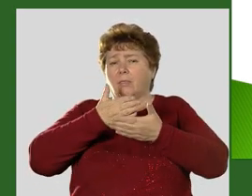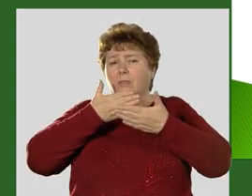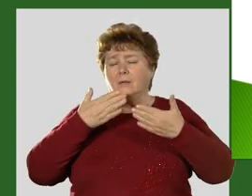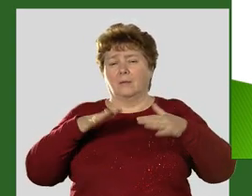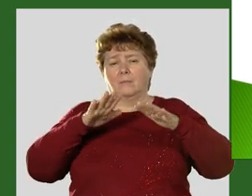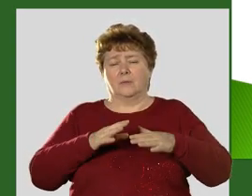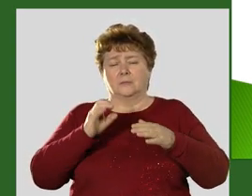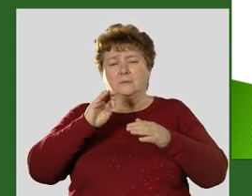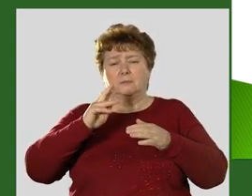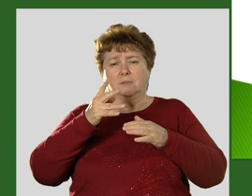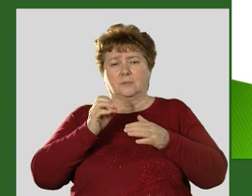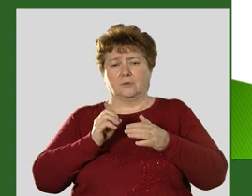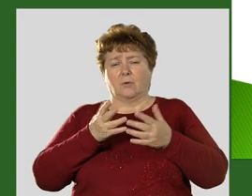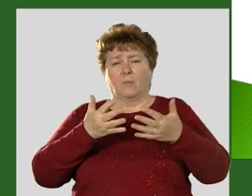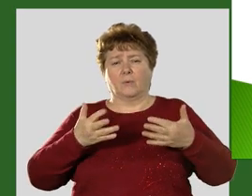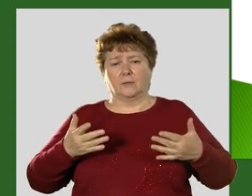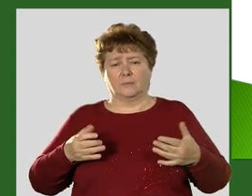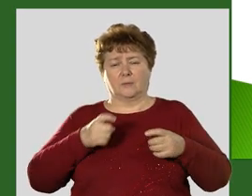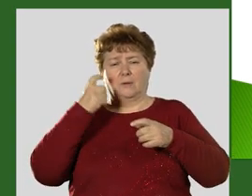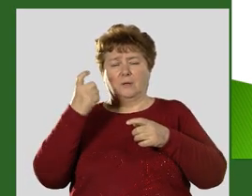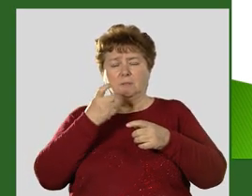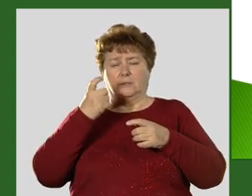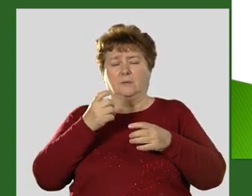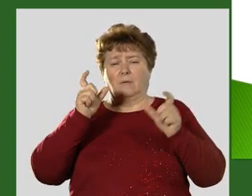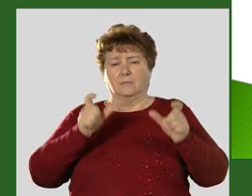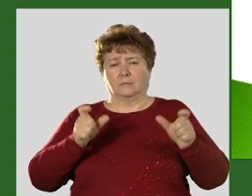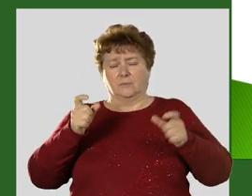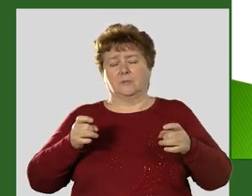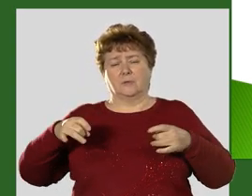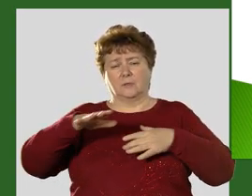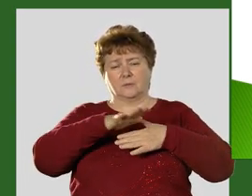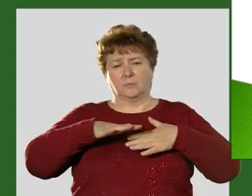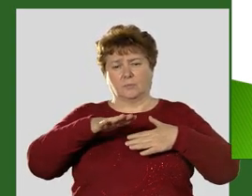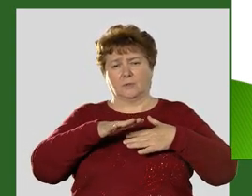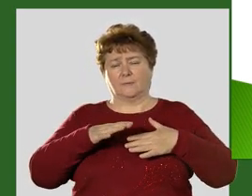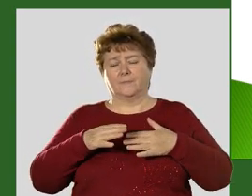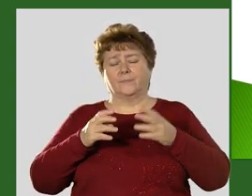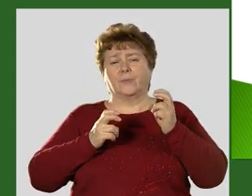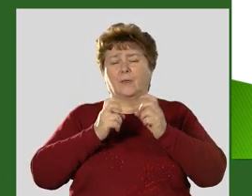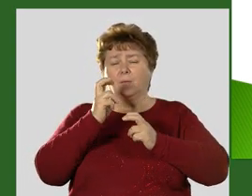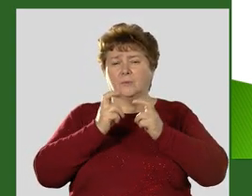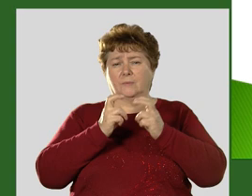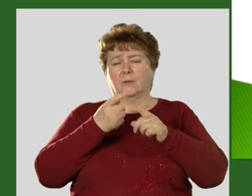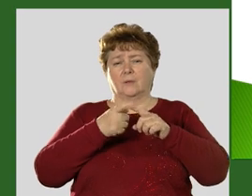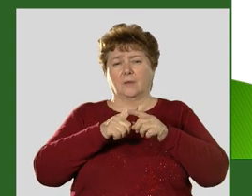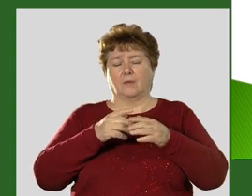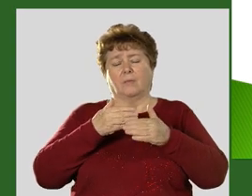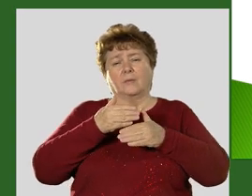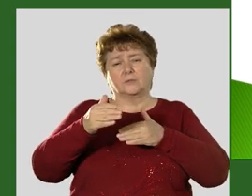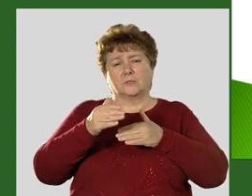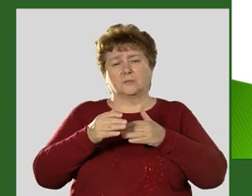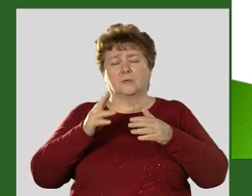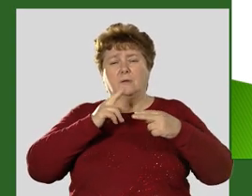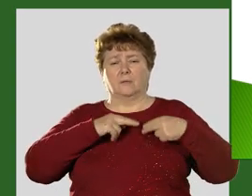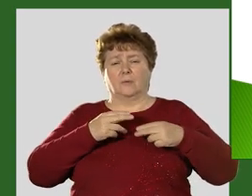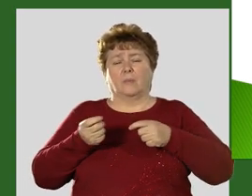наличием местного сырья, а потребностями хозяйства и населения республики. Предприятия этой отрасли работают